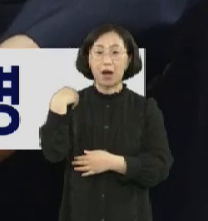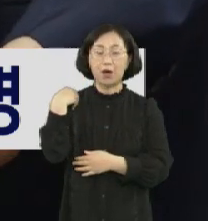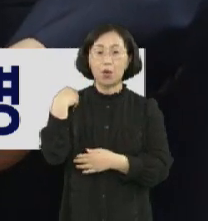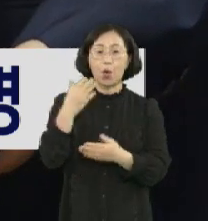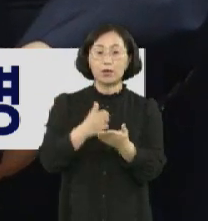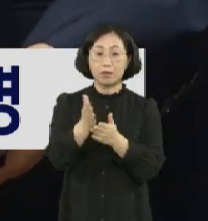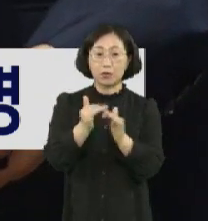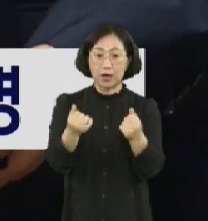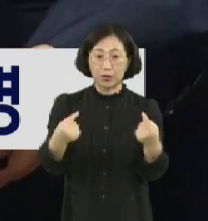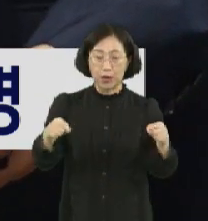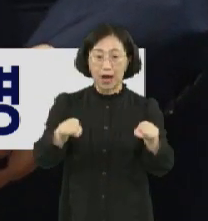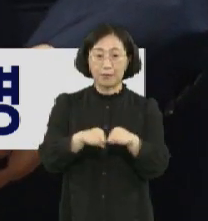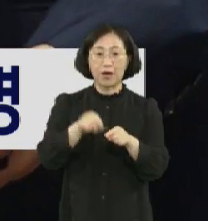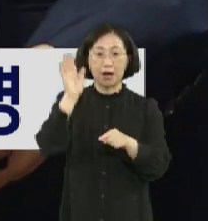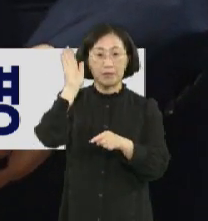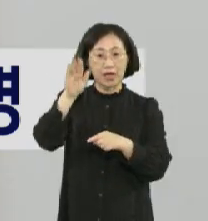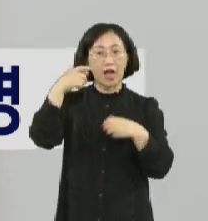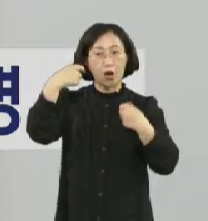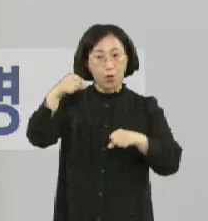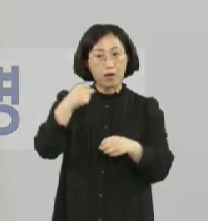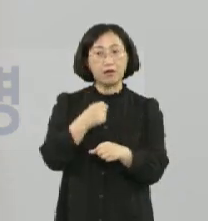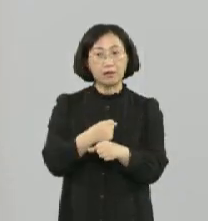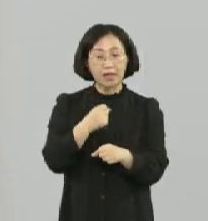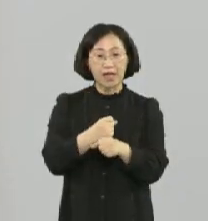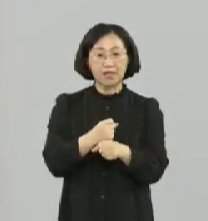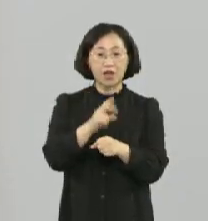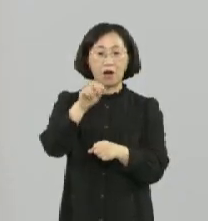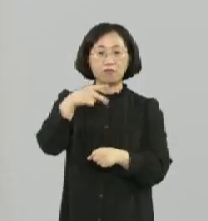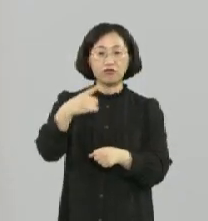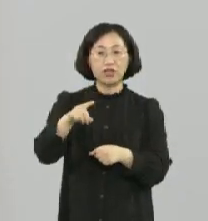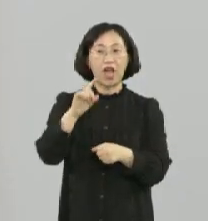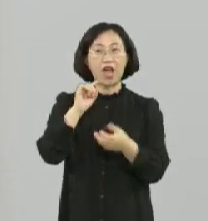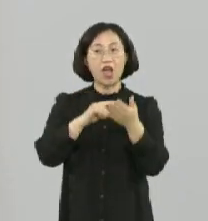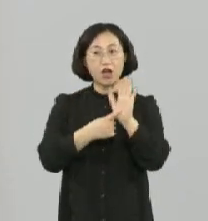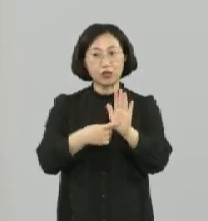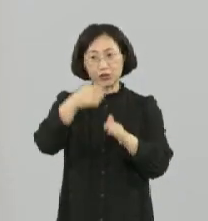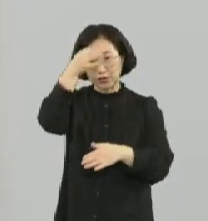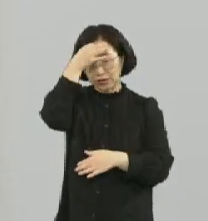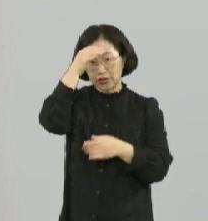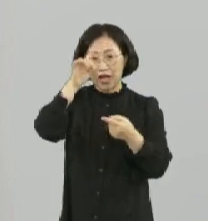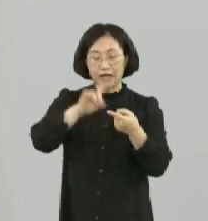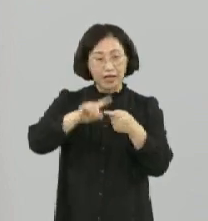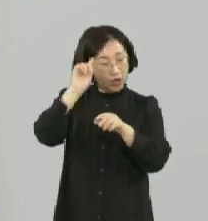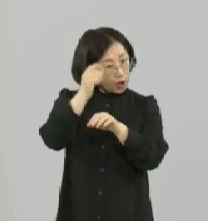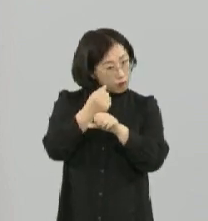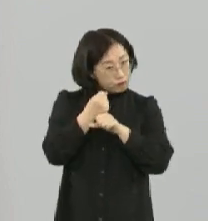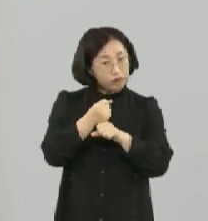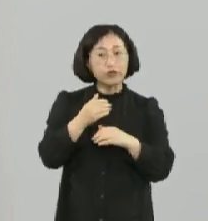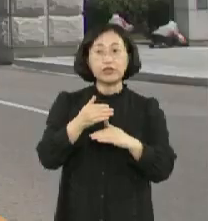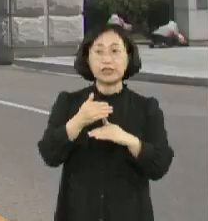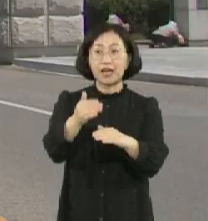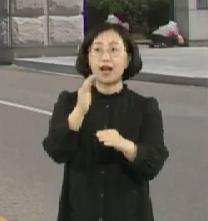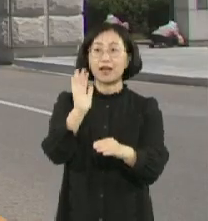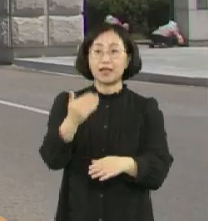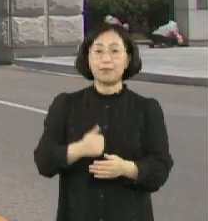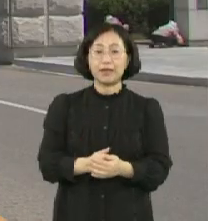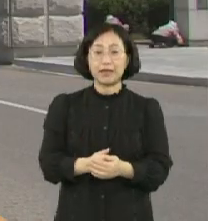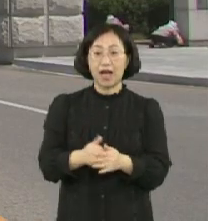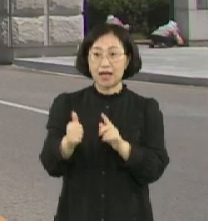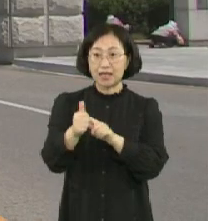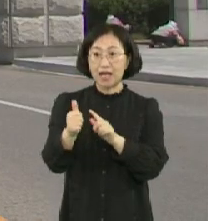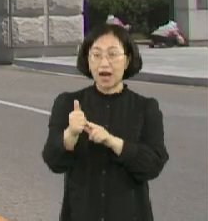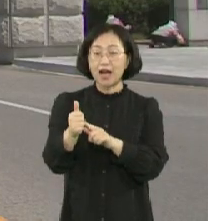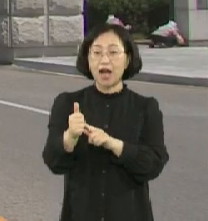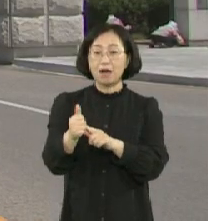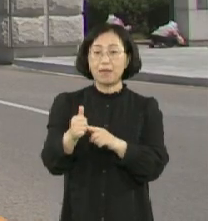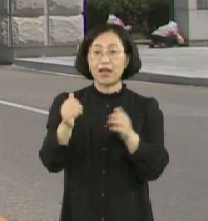전문가들과 함께 미래의 공연 제작과 무대연출 기술에 관한 응용 연구를 진행하기로 했습니다 조 교수의